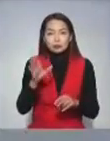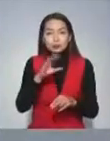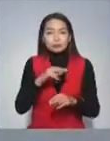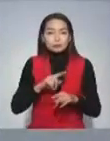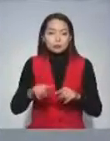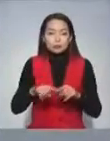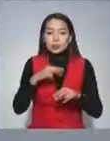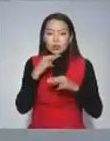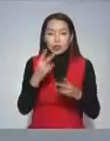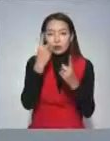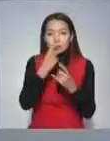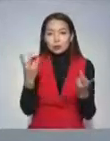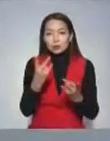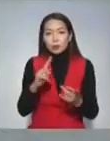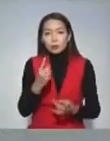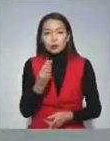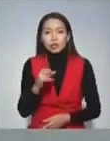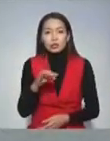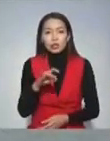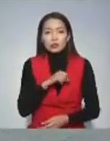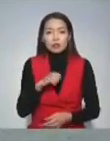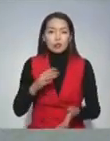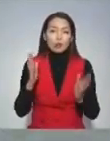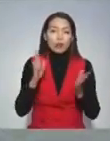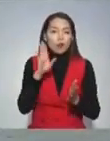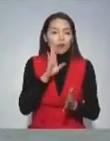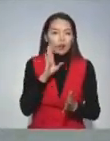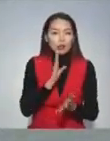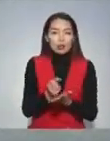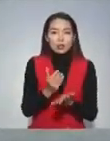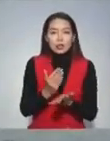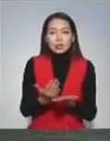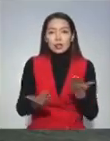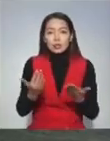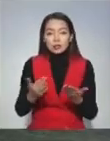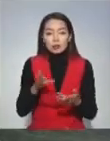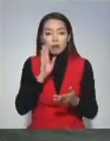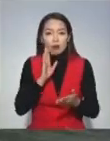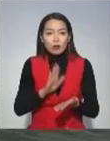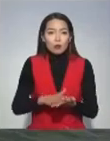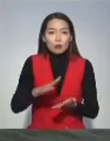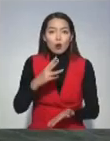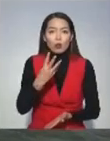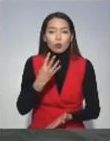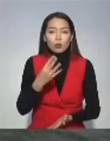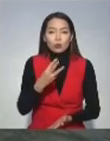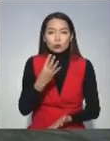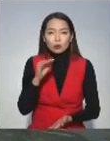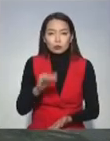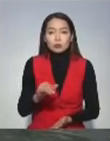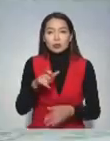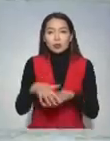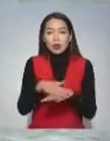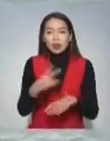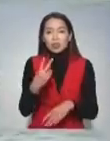қағып отыр. Себебі Шардара еліміздегі ең үлкен су қоймасы. Егер арнасынан асса 34 мың халқы бар, 22 елді мекенді